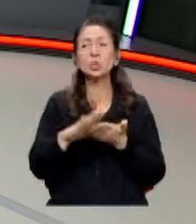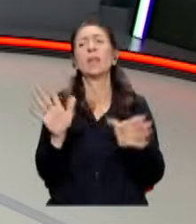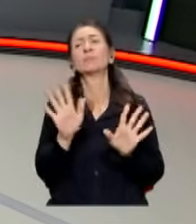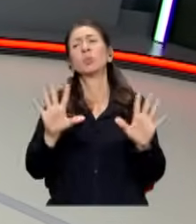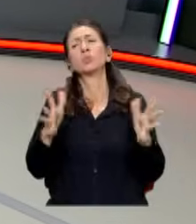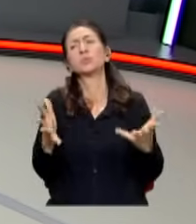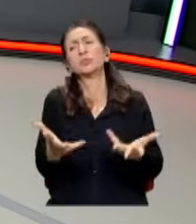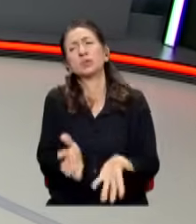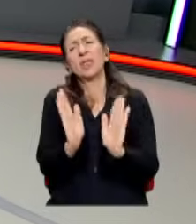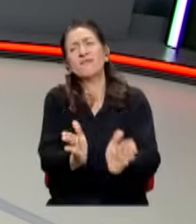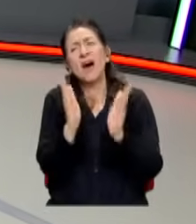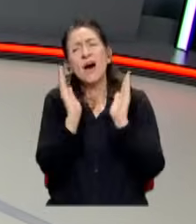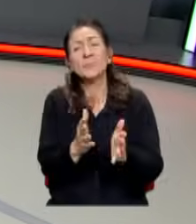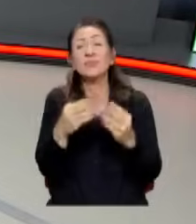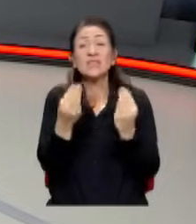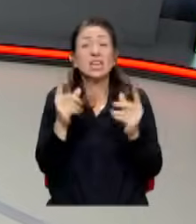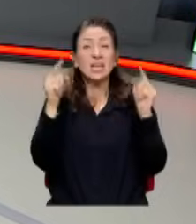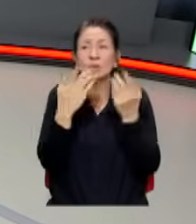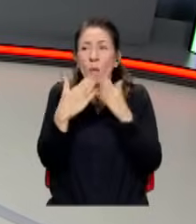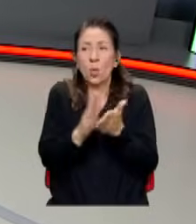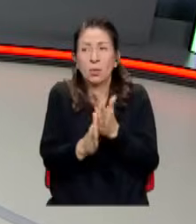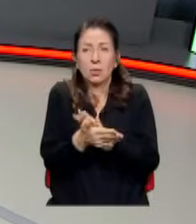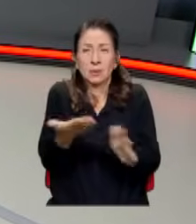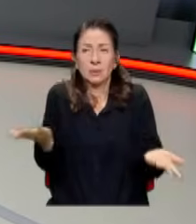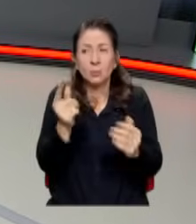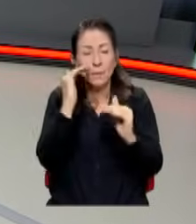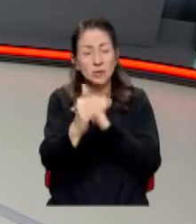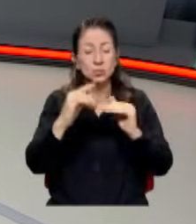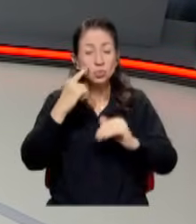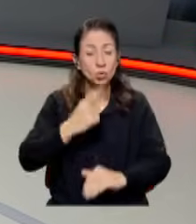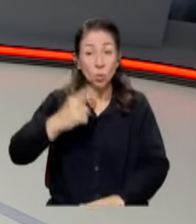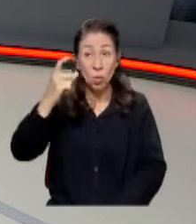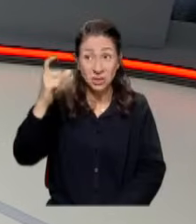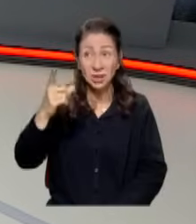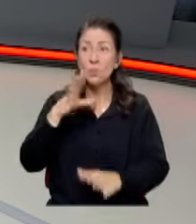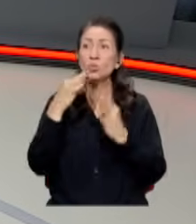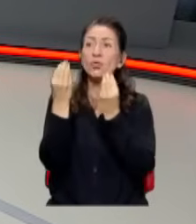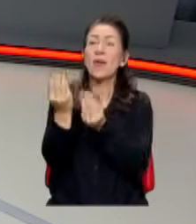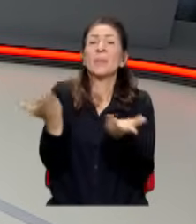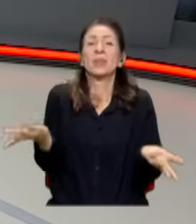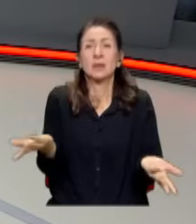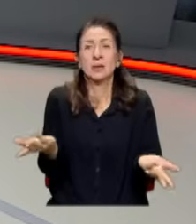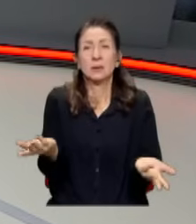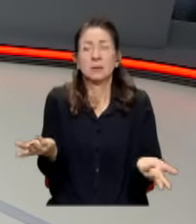daha da bozulur. Zaten verilecek ne yetki kaldı bilmiyorum. Bu millet Cumhurbaşkanı'nı mutlu edemedi.